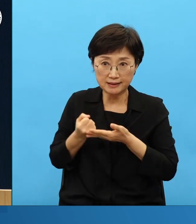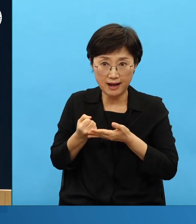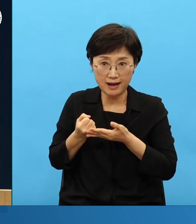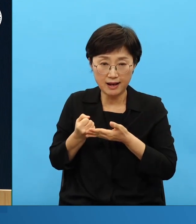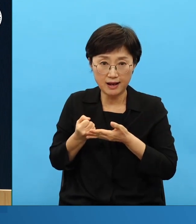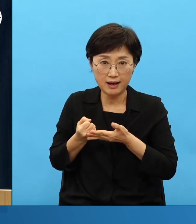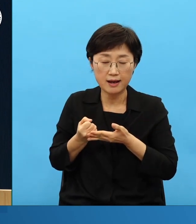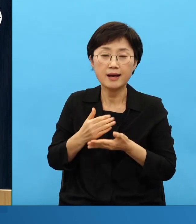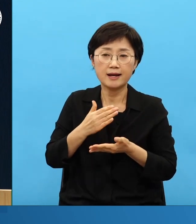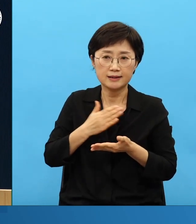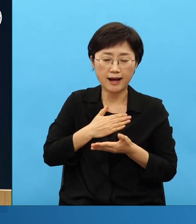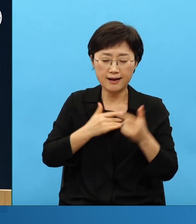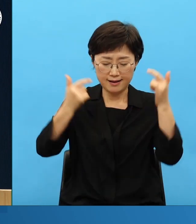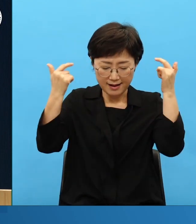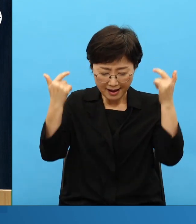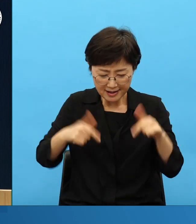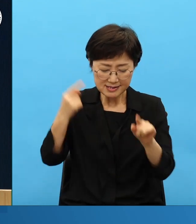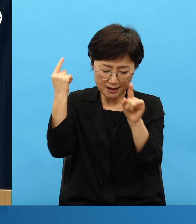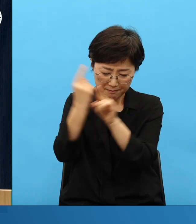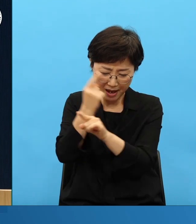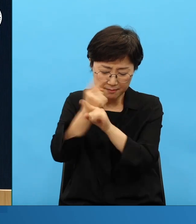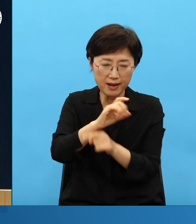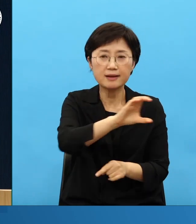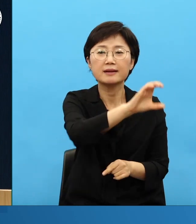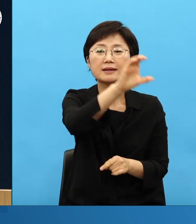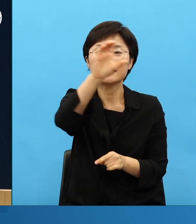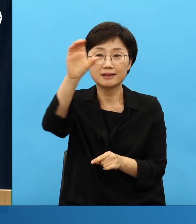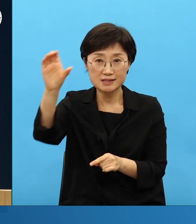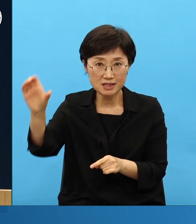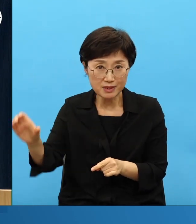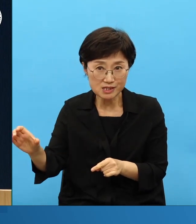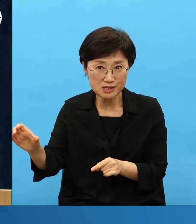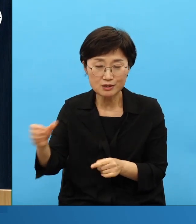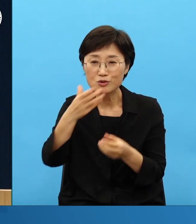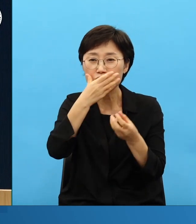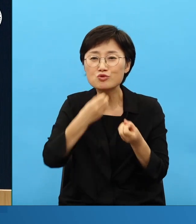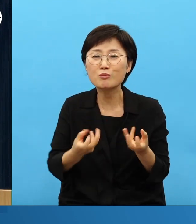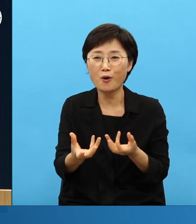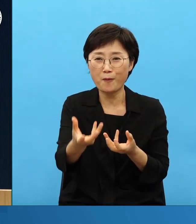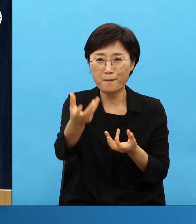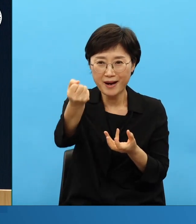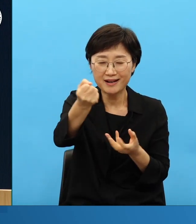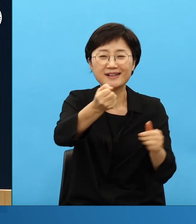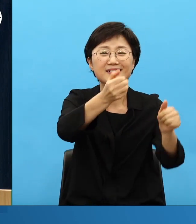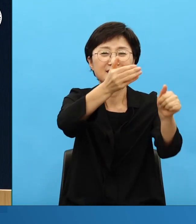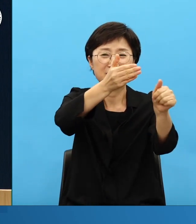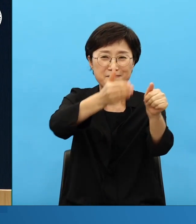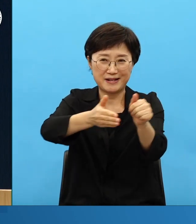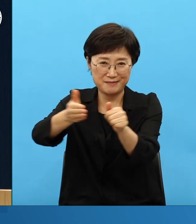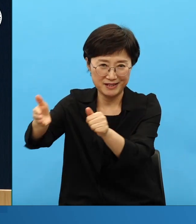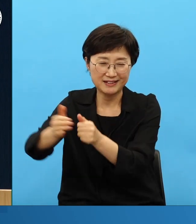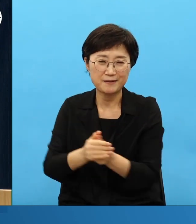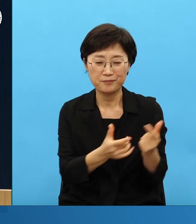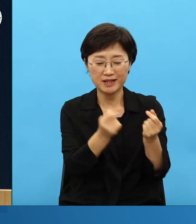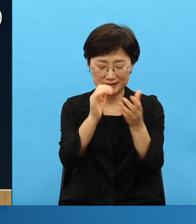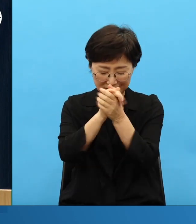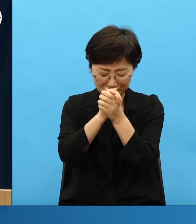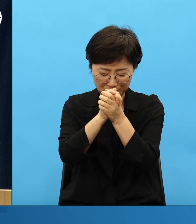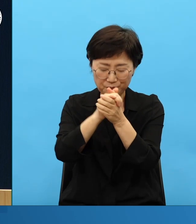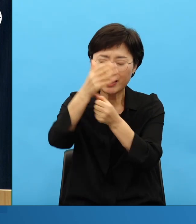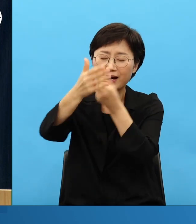축복을 누리시게 되기를 주 예수 이름으로 I 축복합니다. bless your name, Lord, that you will enjoy the blessing of always 기도하겠습니다. Christmas.